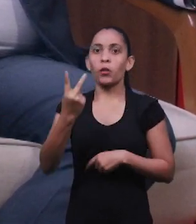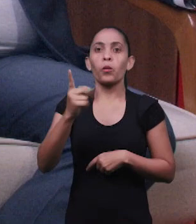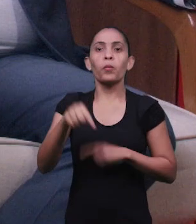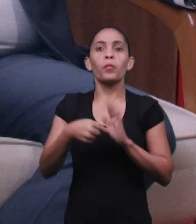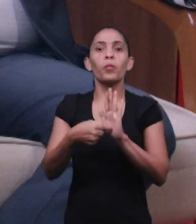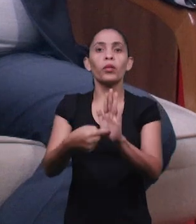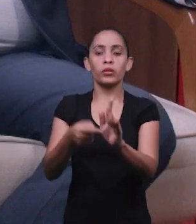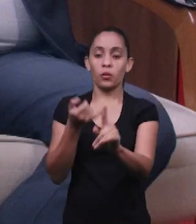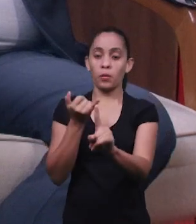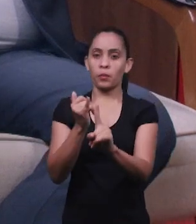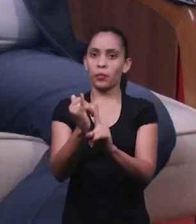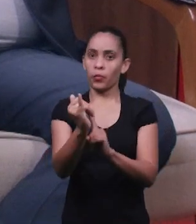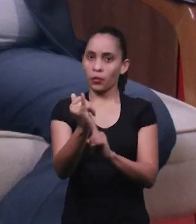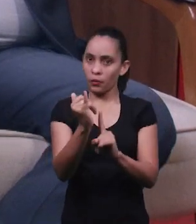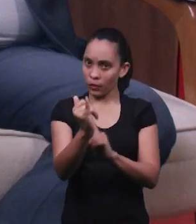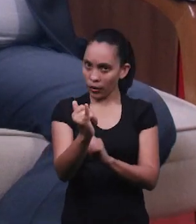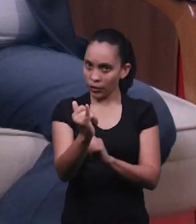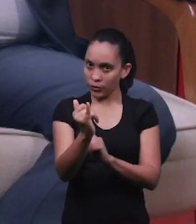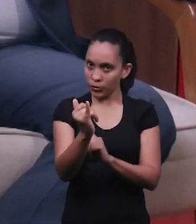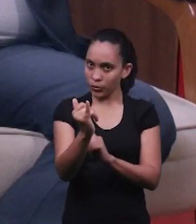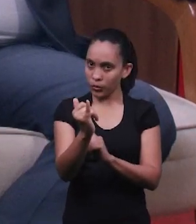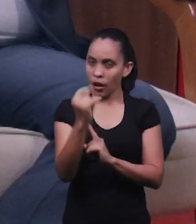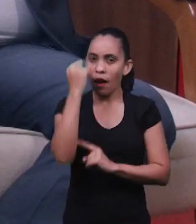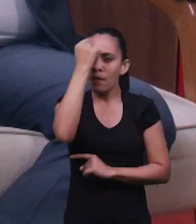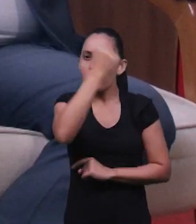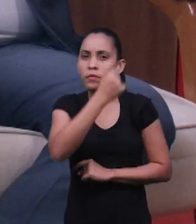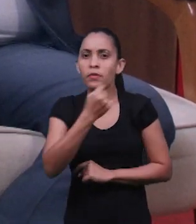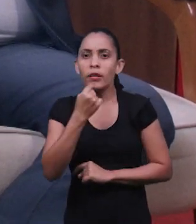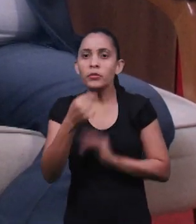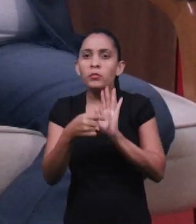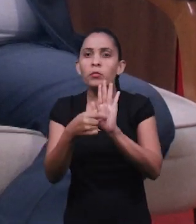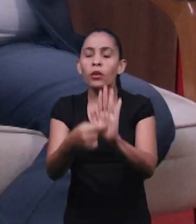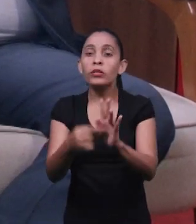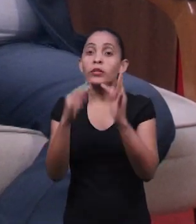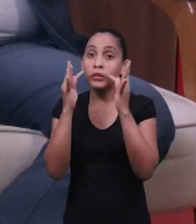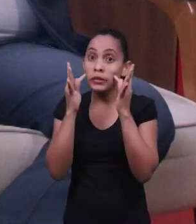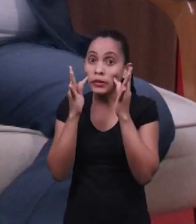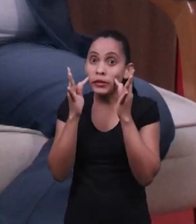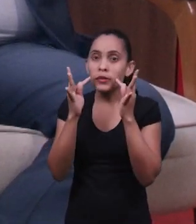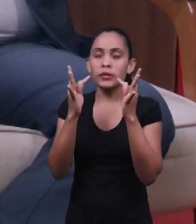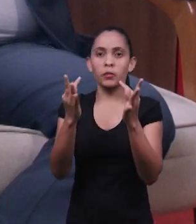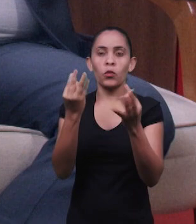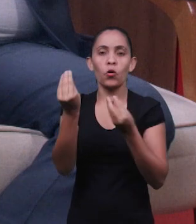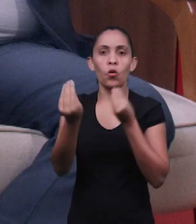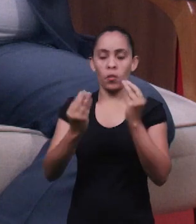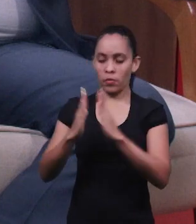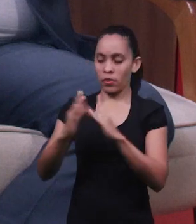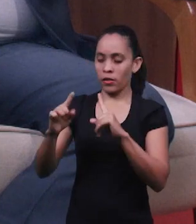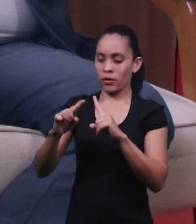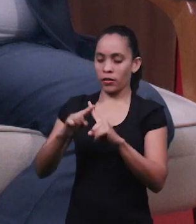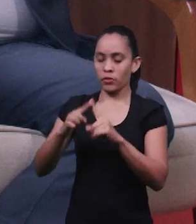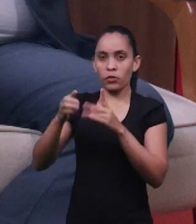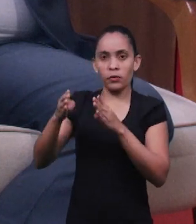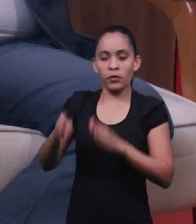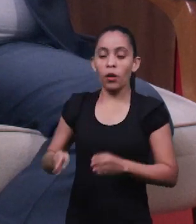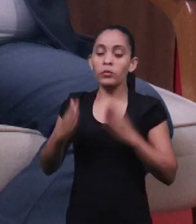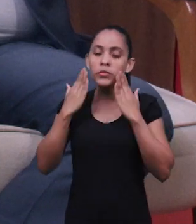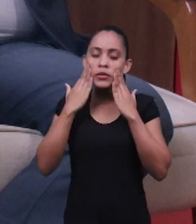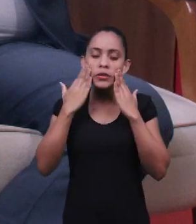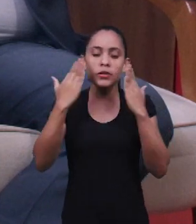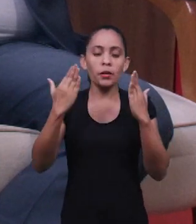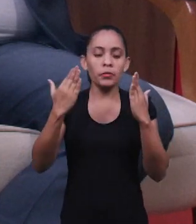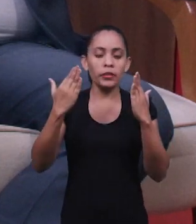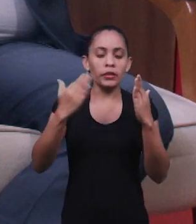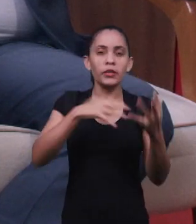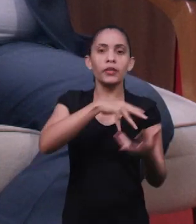le prophétique. Donc les phases parlent du témoignage de l'Église, la manière qu'on doit se présenter au monde, et elle se